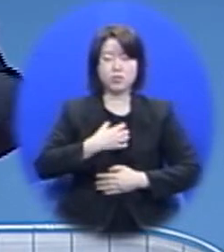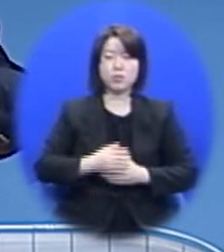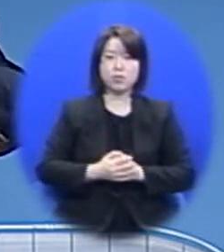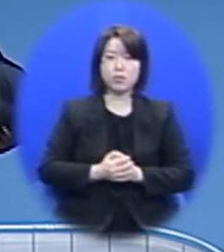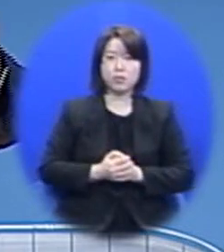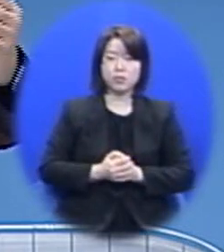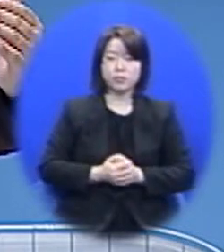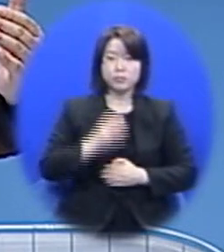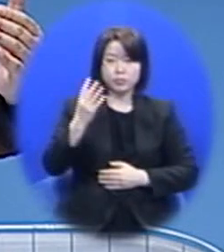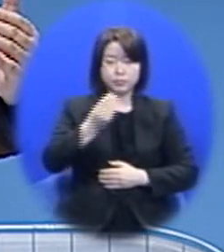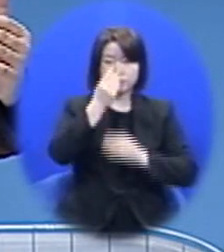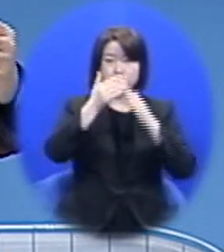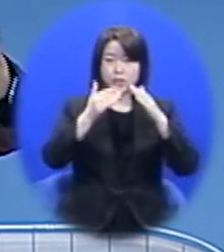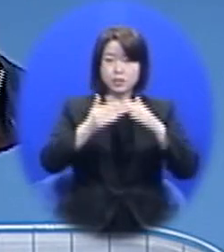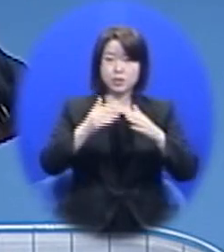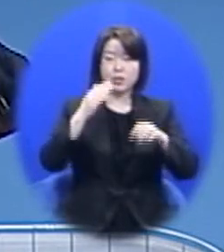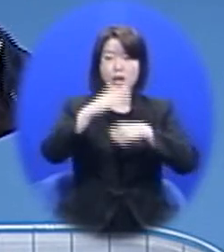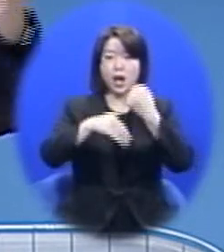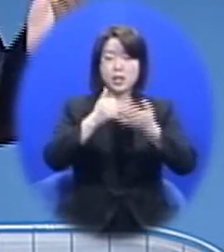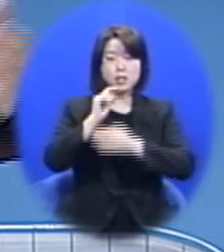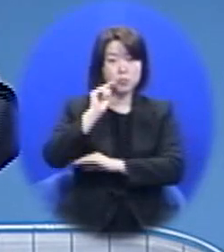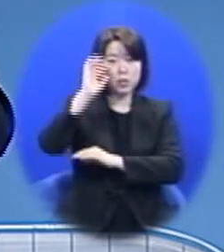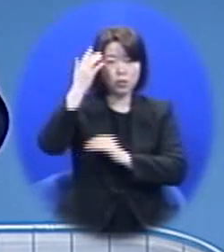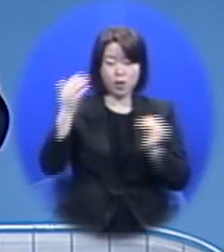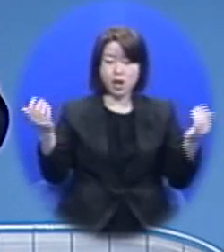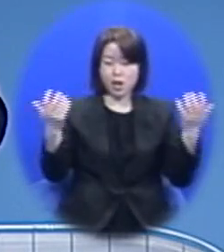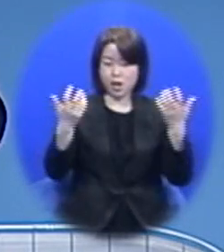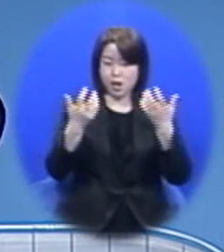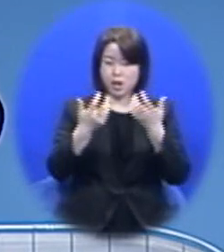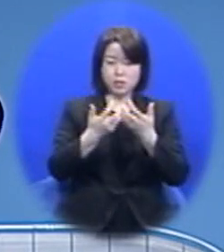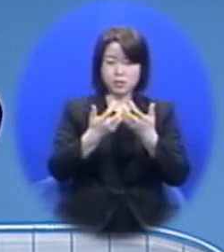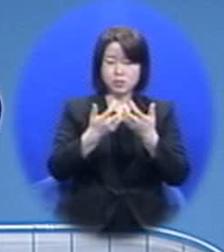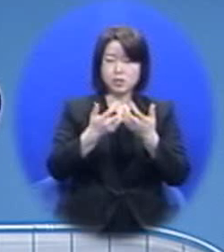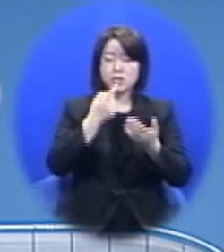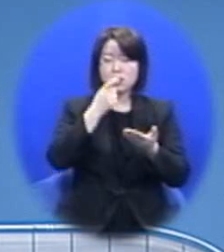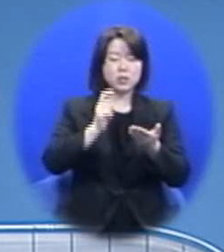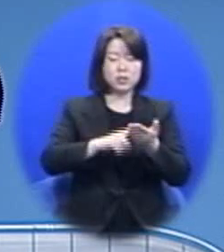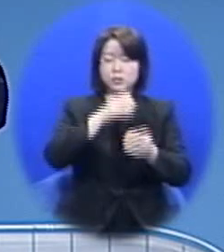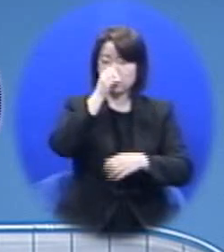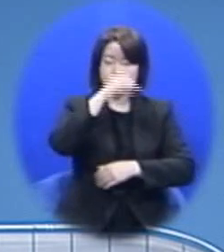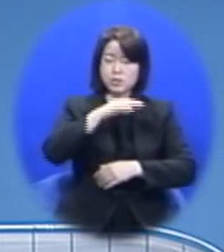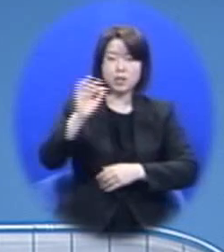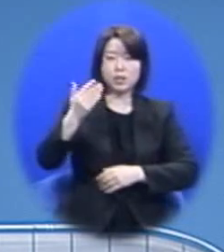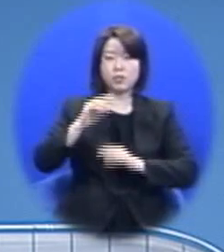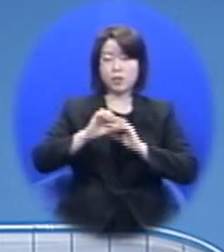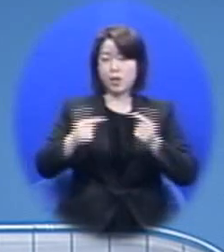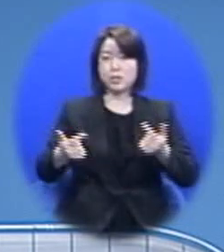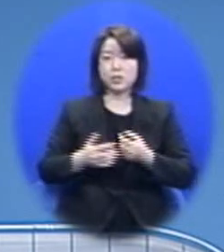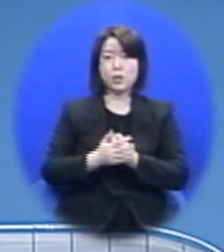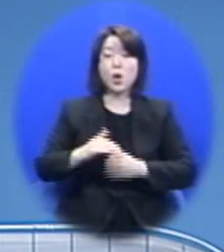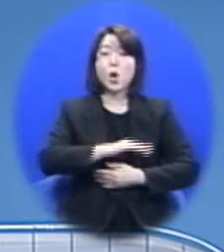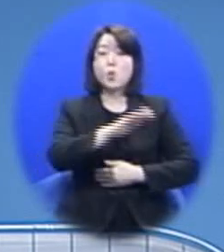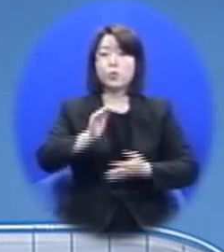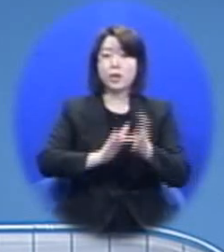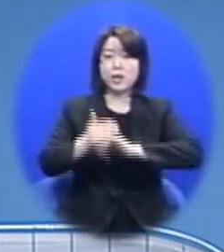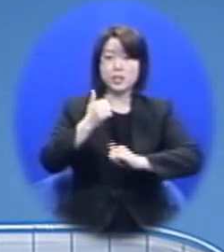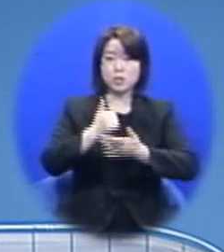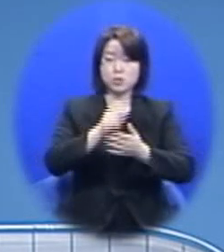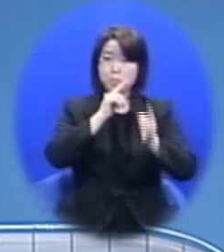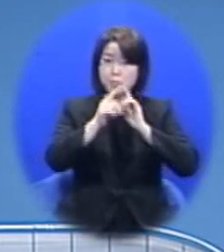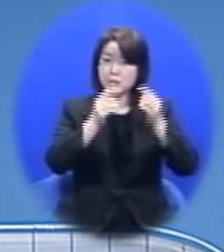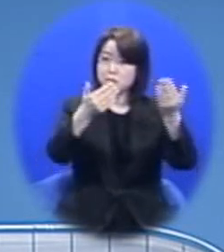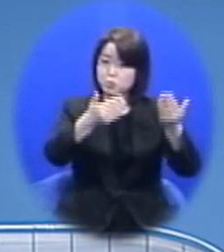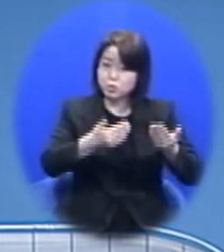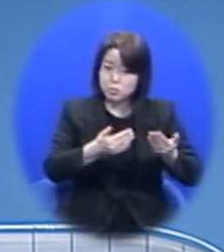거예요. 성전에 하나님의 영광은 그냥 가득해지는 거 아닙니다. 우리가 예수님께서 말씀하시면